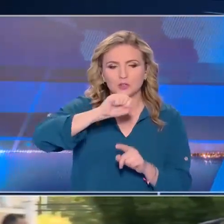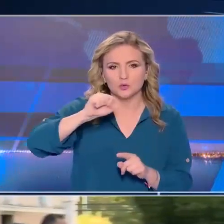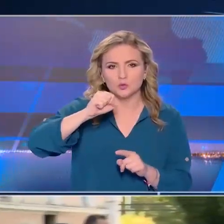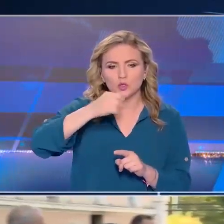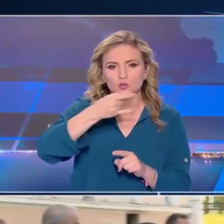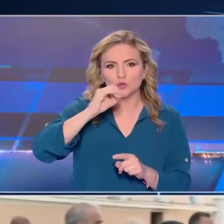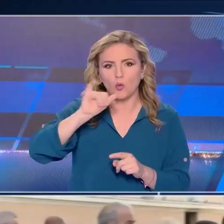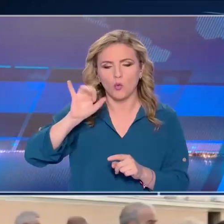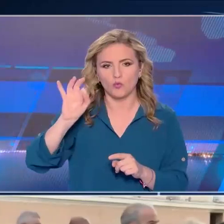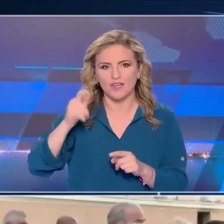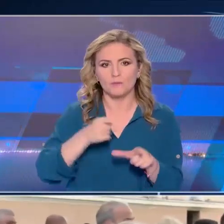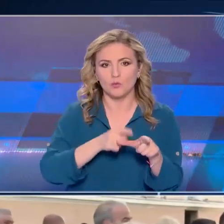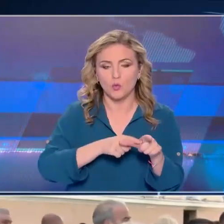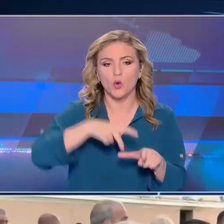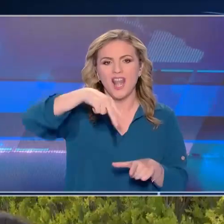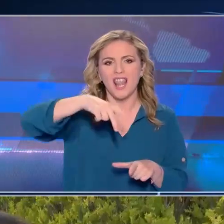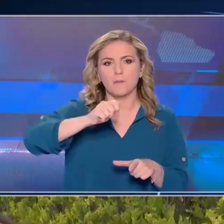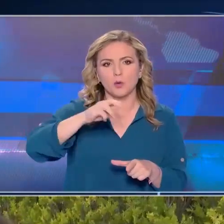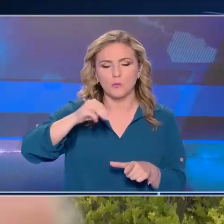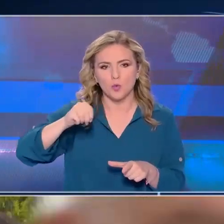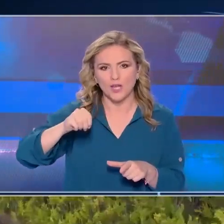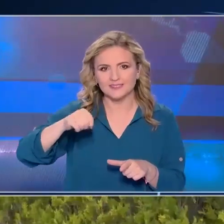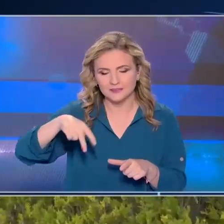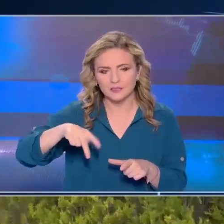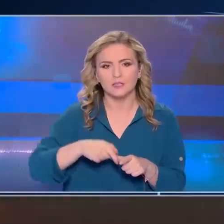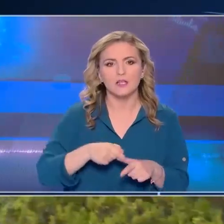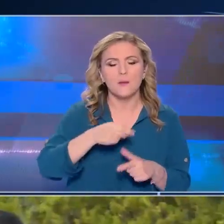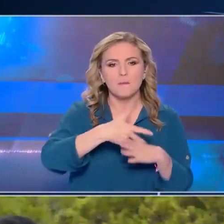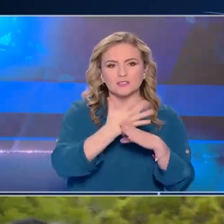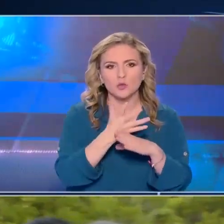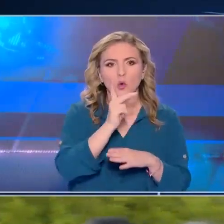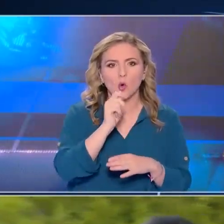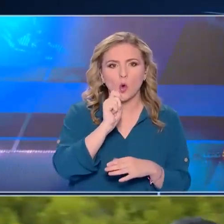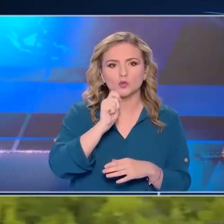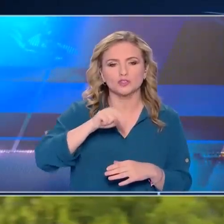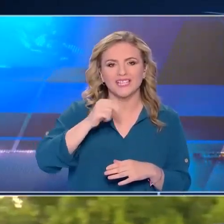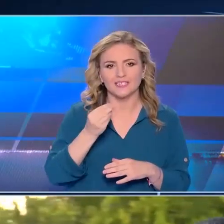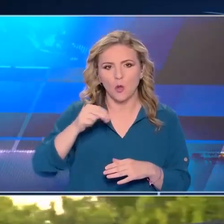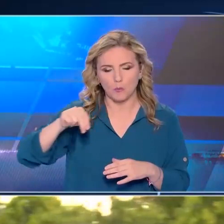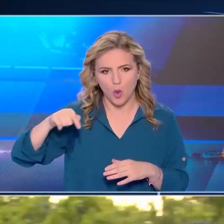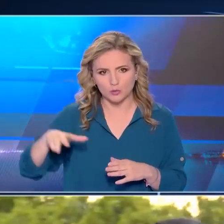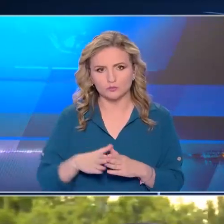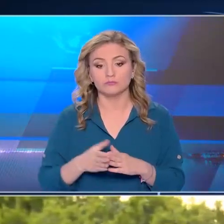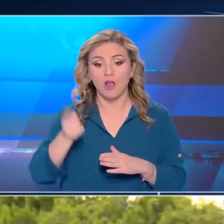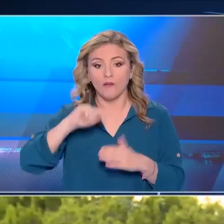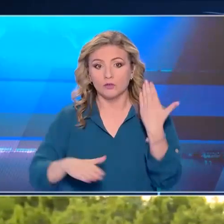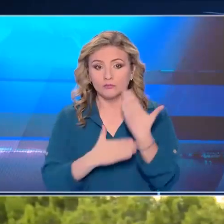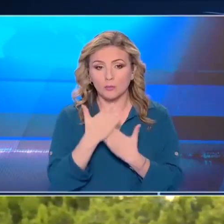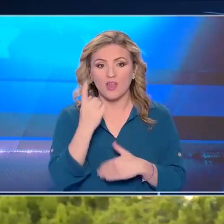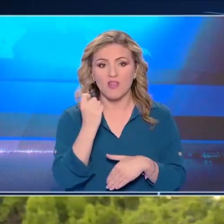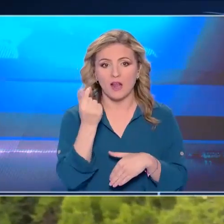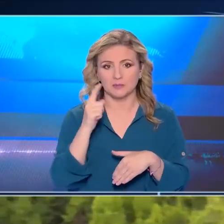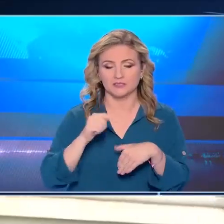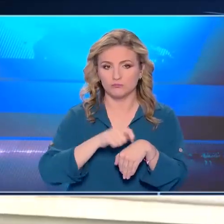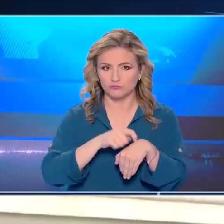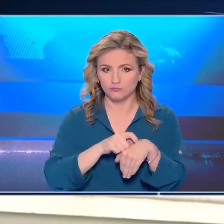από το Κομμουνιστικό Κόμμα ο κύριος Λαμπρούλης και από το ΠΑΣΟΚ ο Οδυσσέας Κωνσταντινόπουλος. Αυτά όλα ευλαμπία θα γίνουν αύριο το πρωί στις